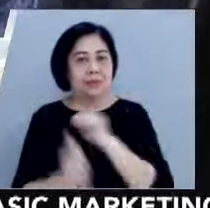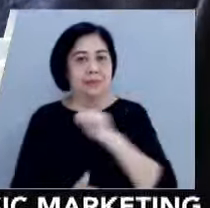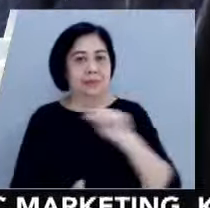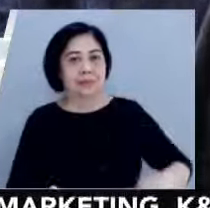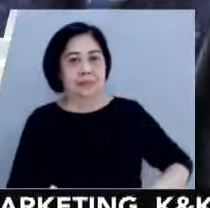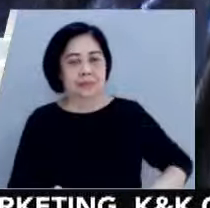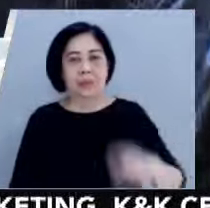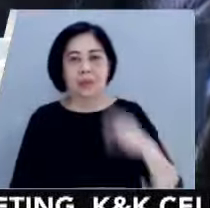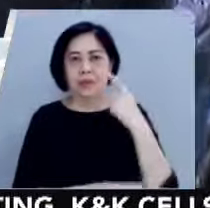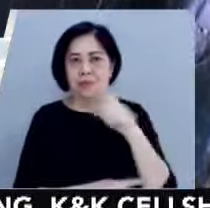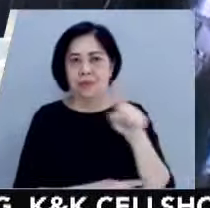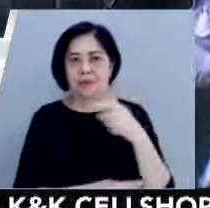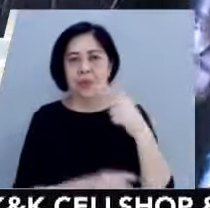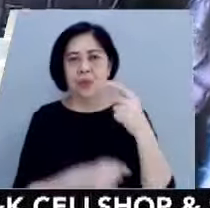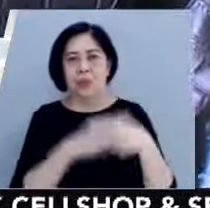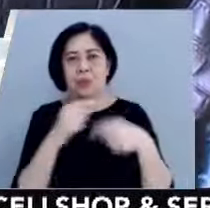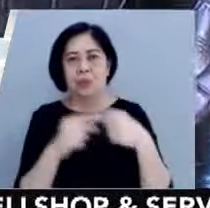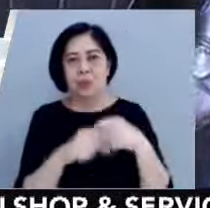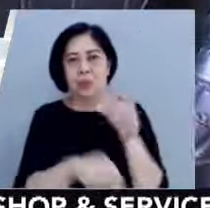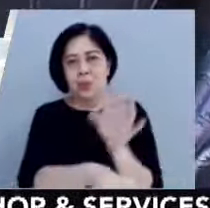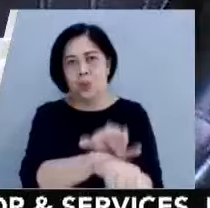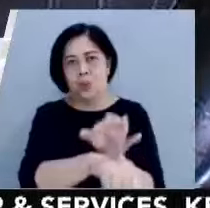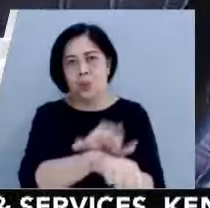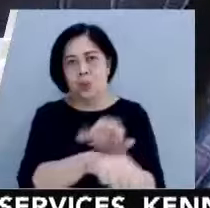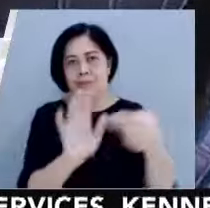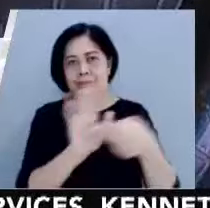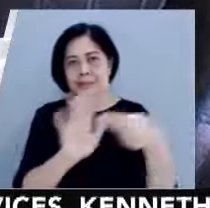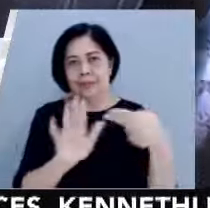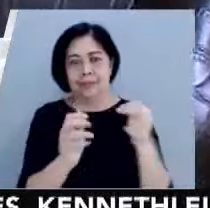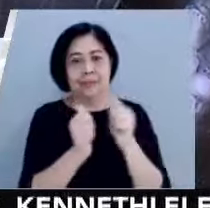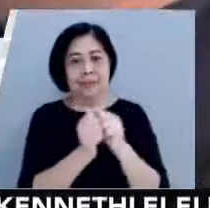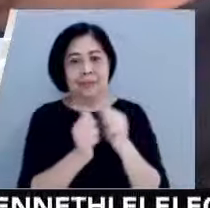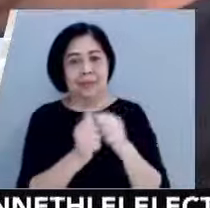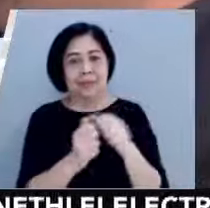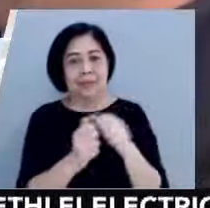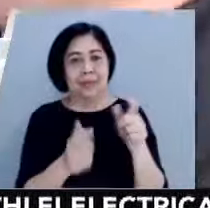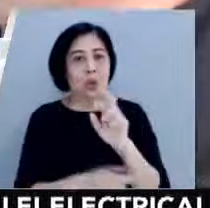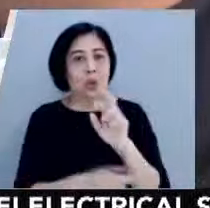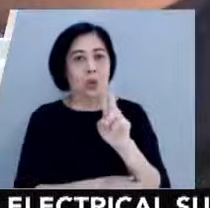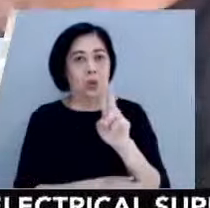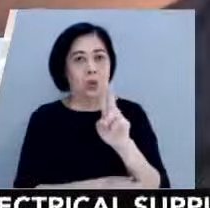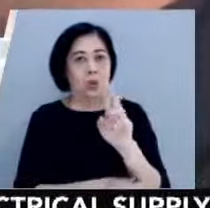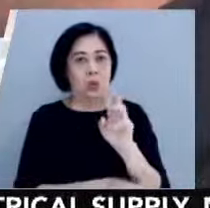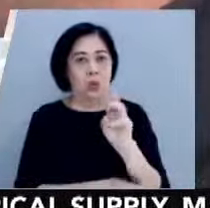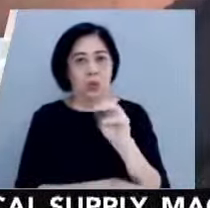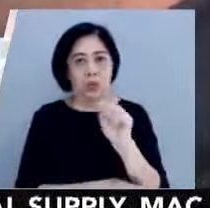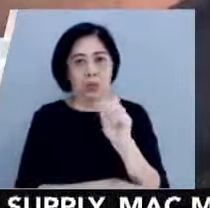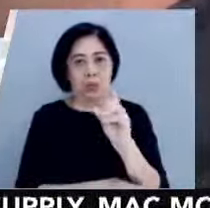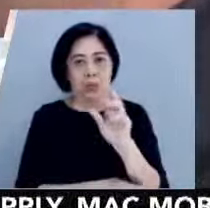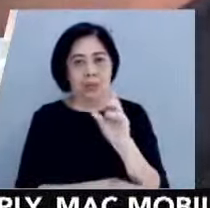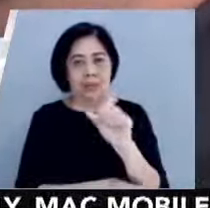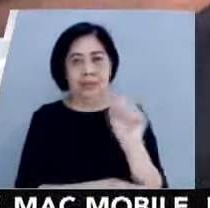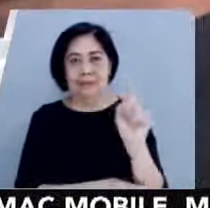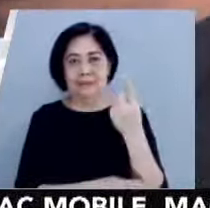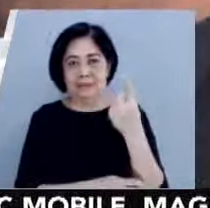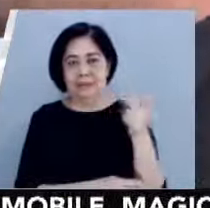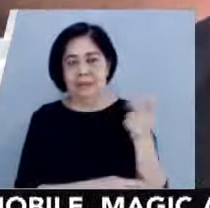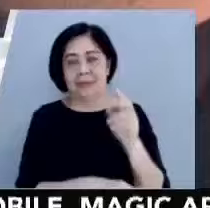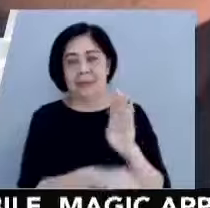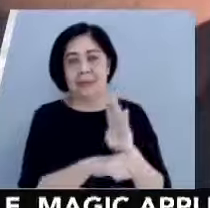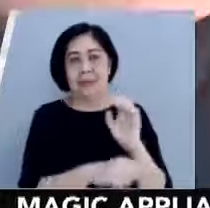isang global watch brand, kasama si lolong star Ruru Madrid. Ito rin ang first venture ng Sparkle